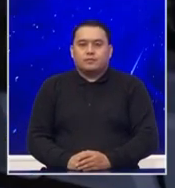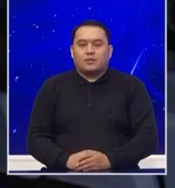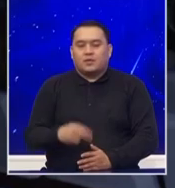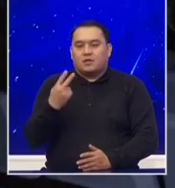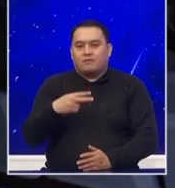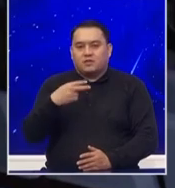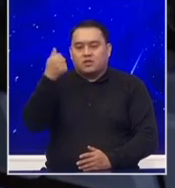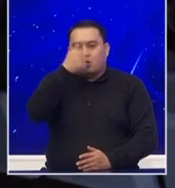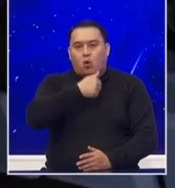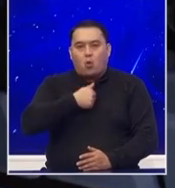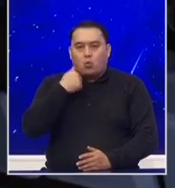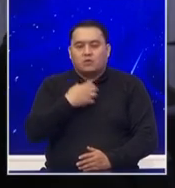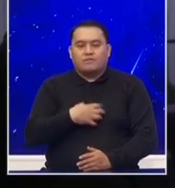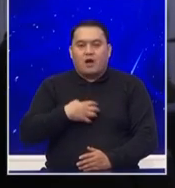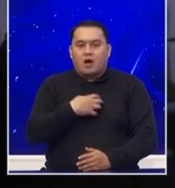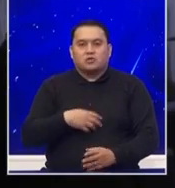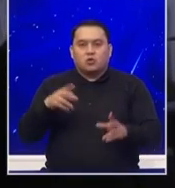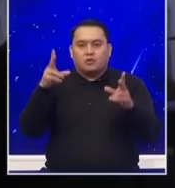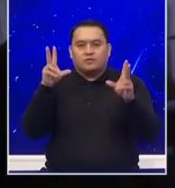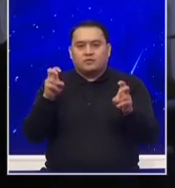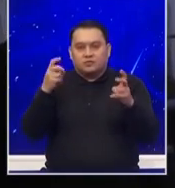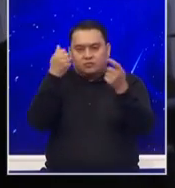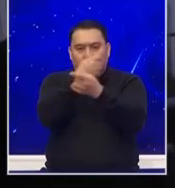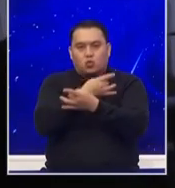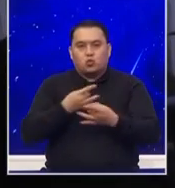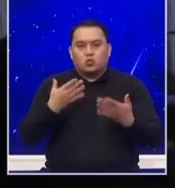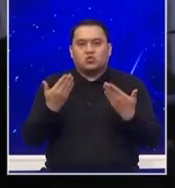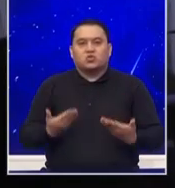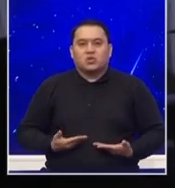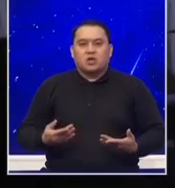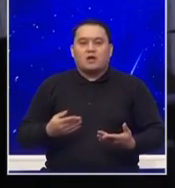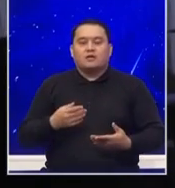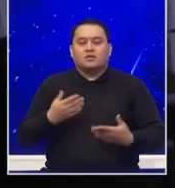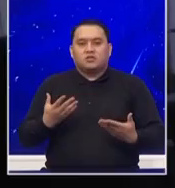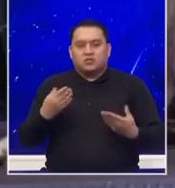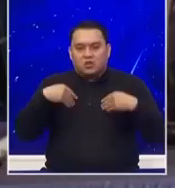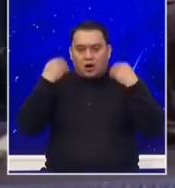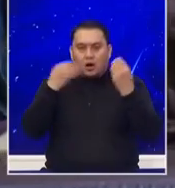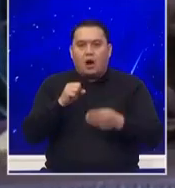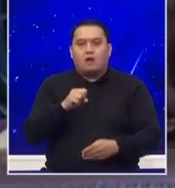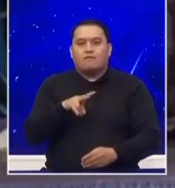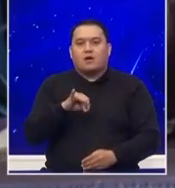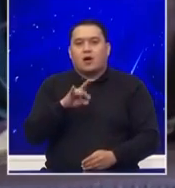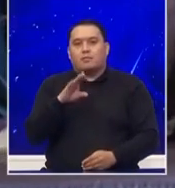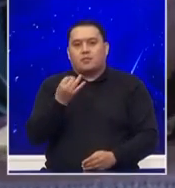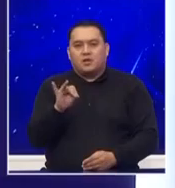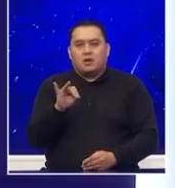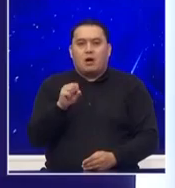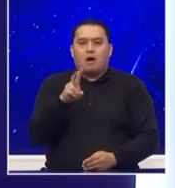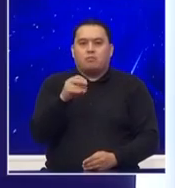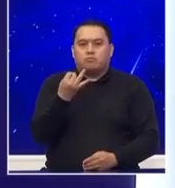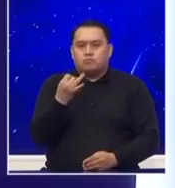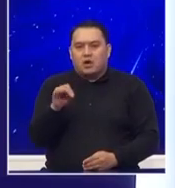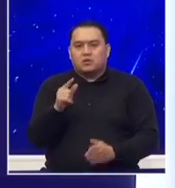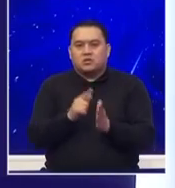2020 год запомнился рядом значимых событий в культурной жизни казахстанцев. Это юбилейные даты со дня рождения Аль-Фараби, Абая Кунанбаева, а